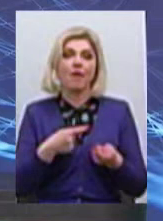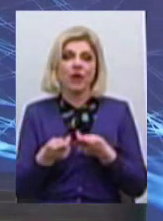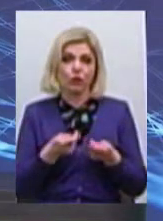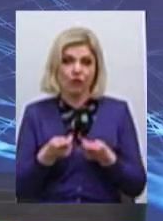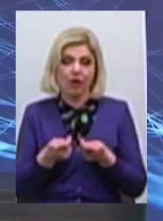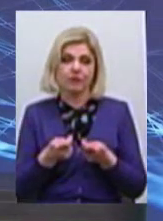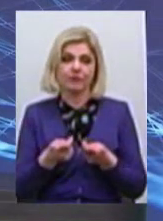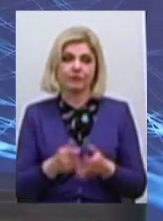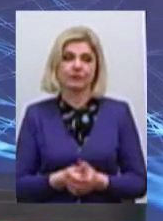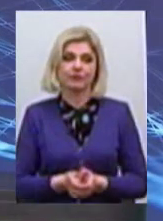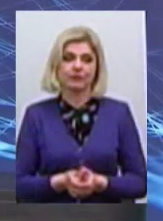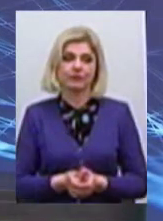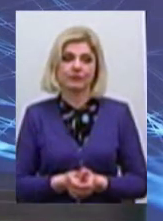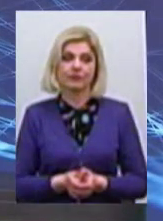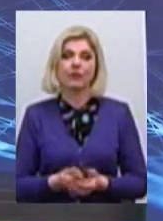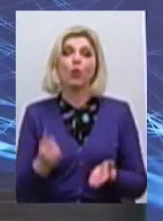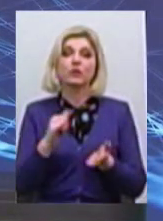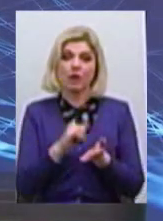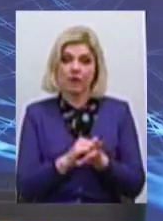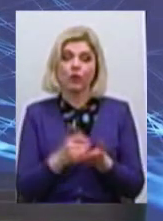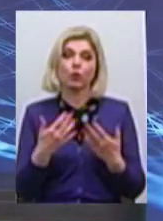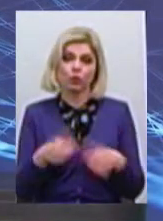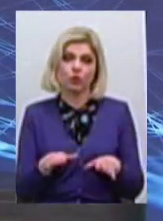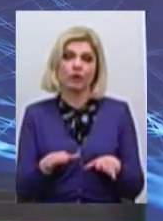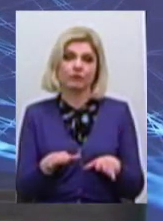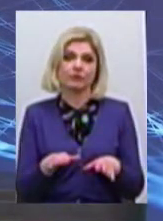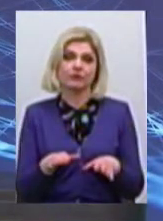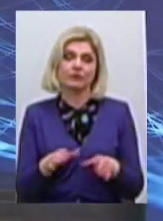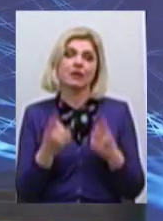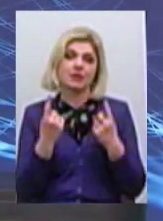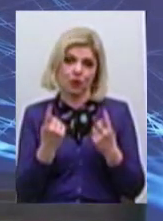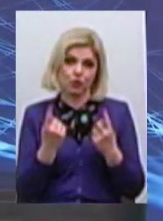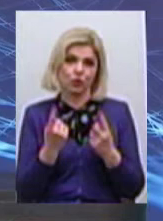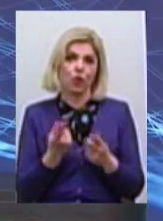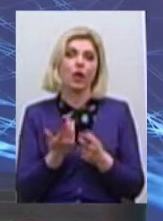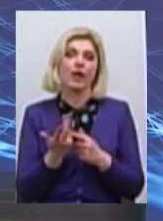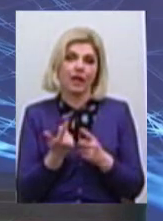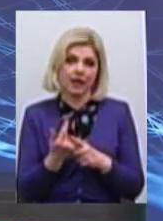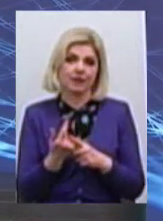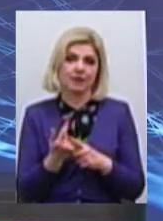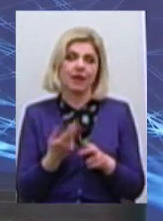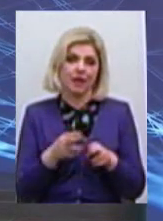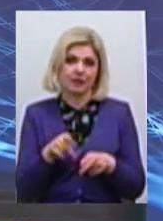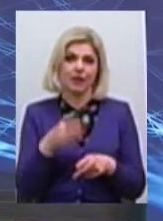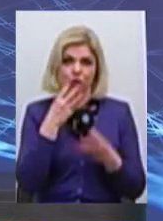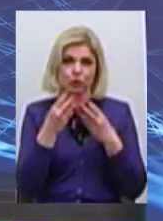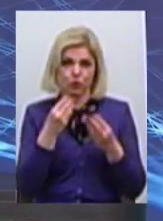самоврядування встановили вже досить значну кількість цих